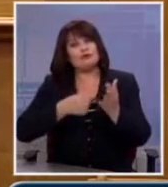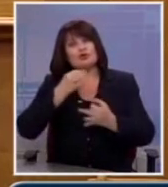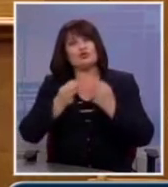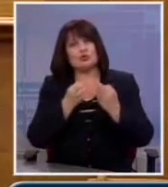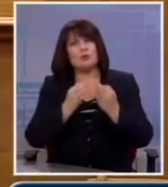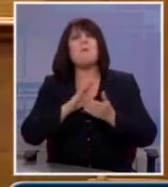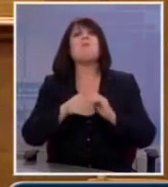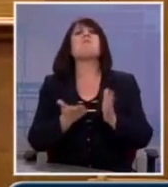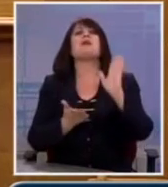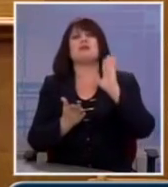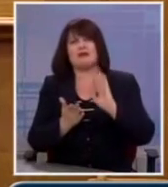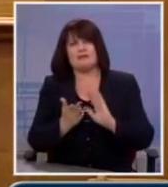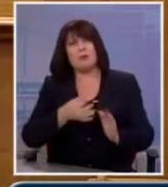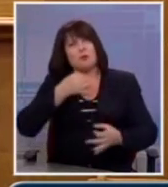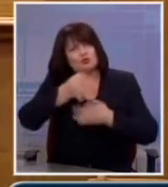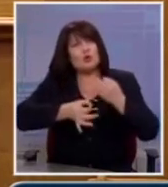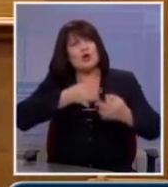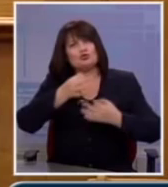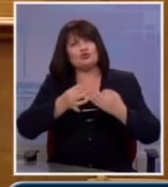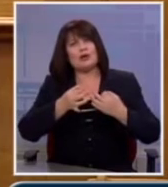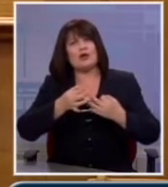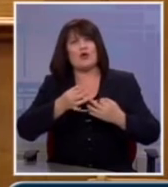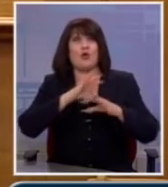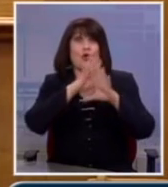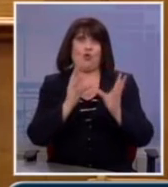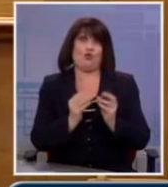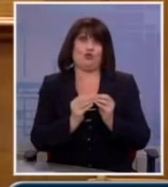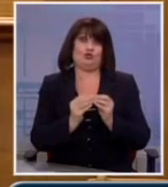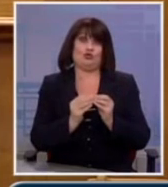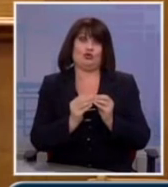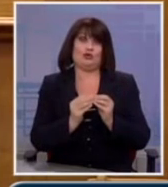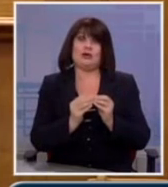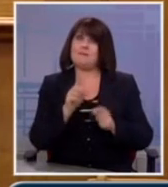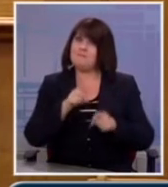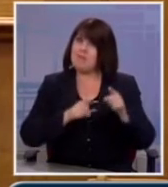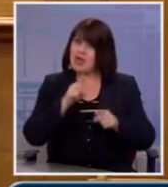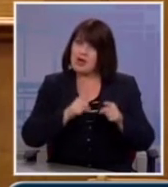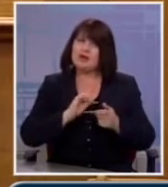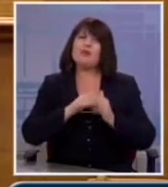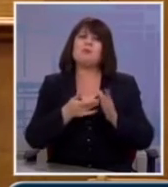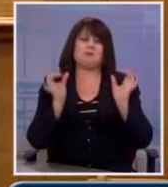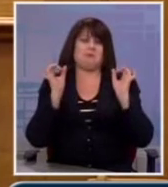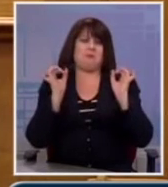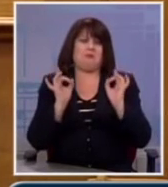ουδόλως ενδιαφέρουν, όχι όλους, είναι αλήθεια, ένα τμήμα πάντως